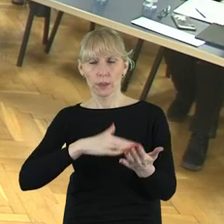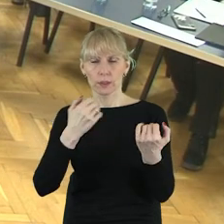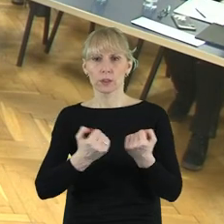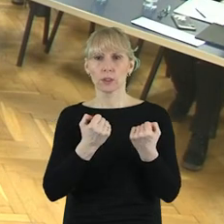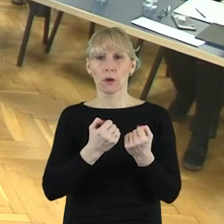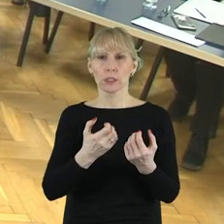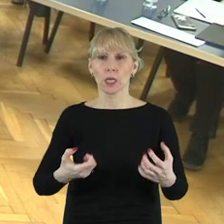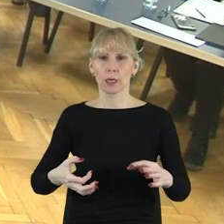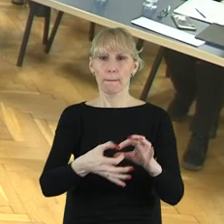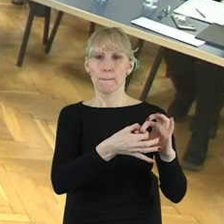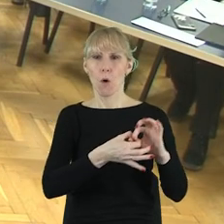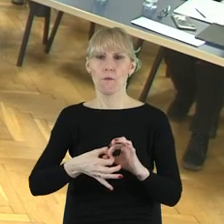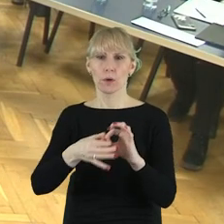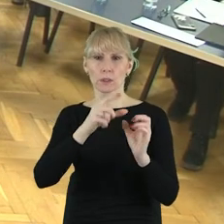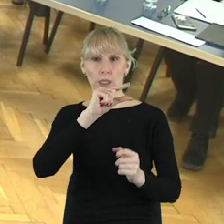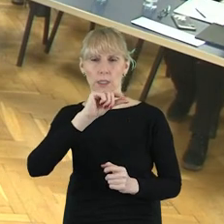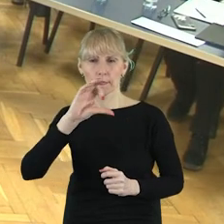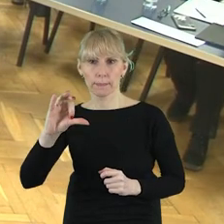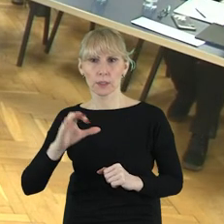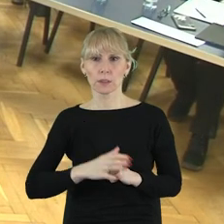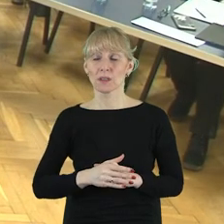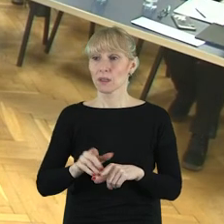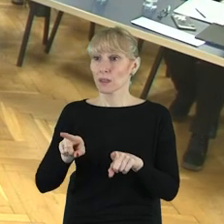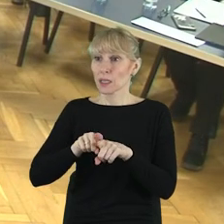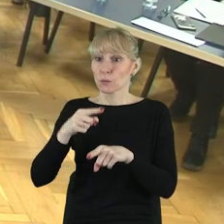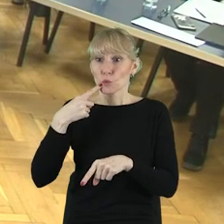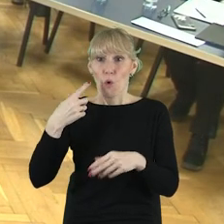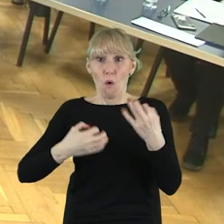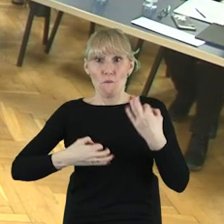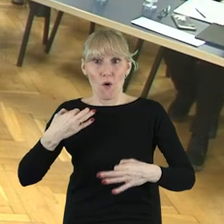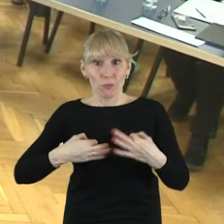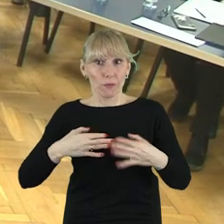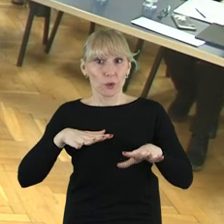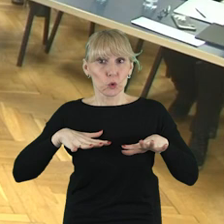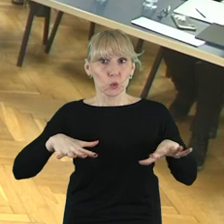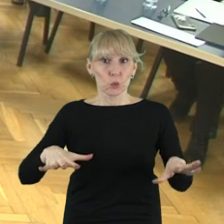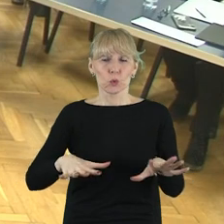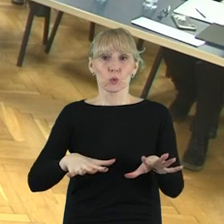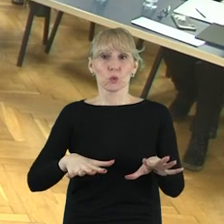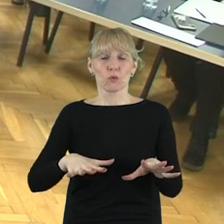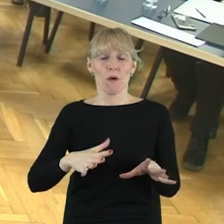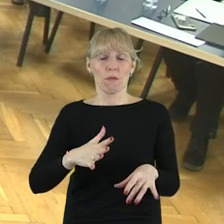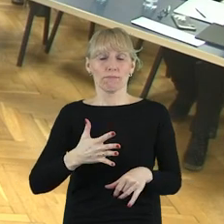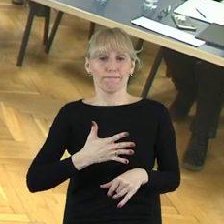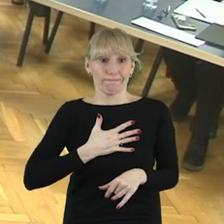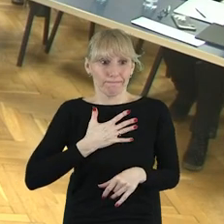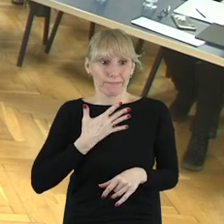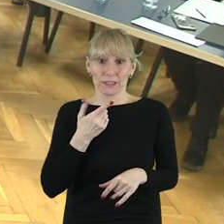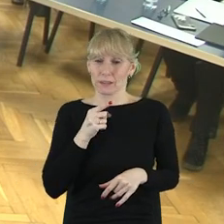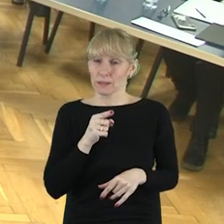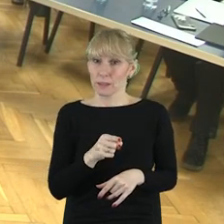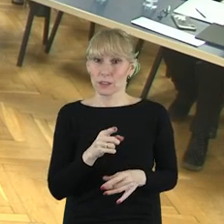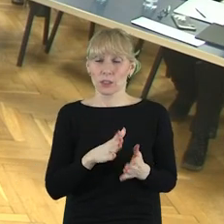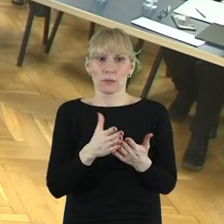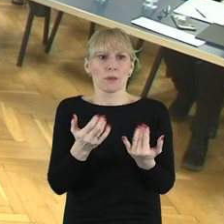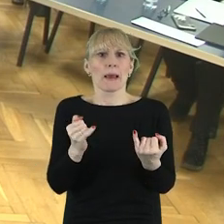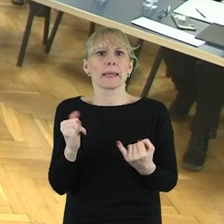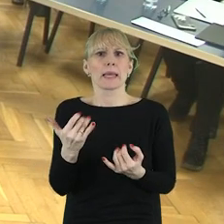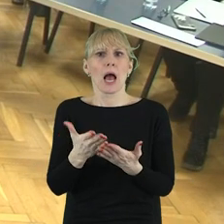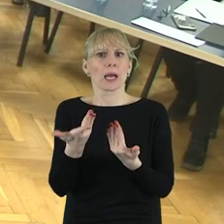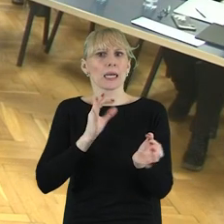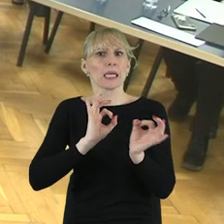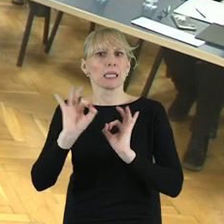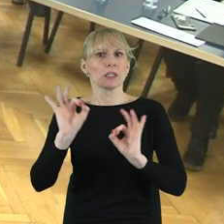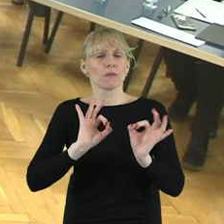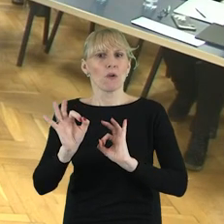Prawem i Sprawiedliwością, bardzo duże wątpliwości budzi także to, w jaki sposób